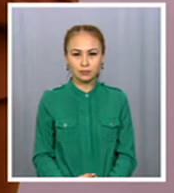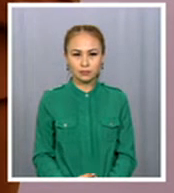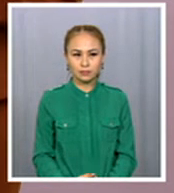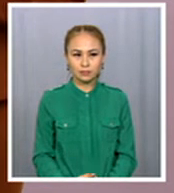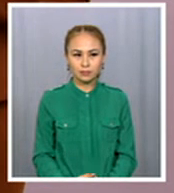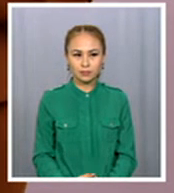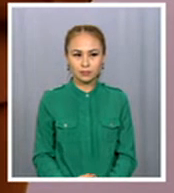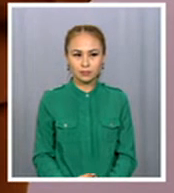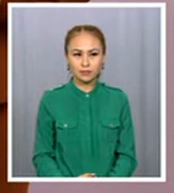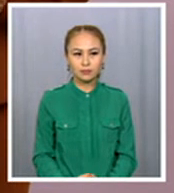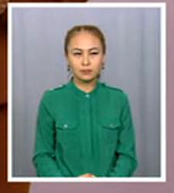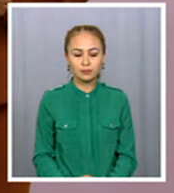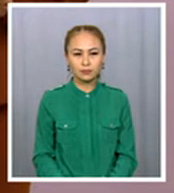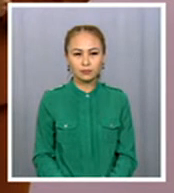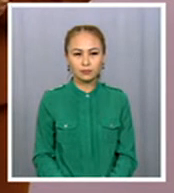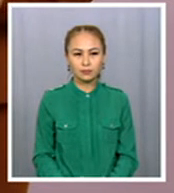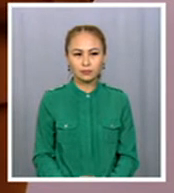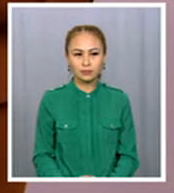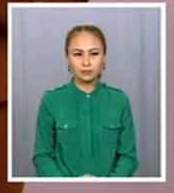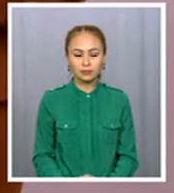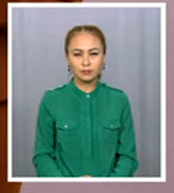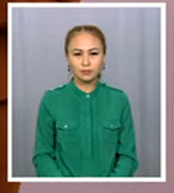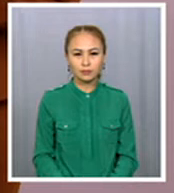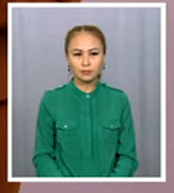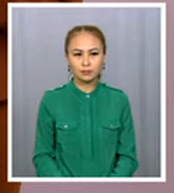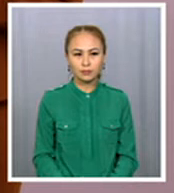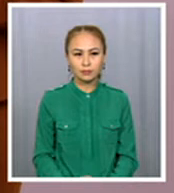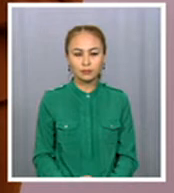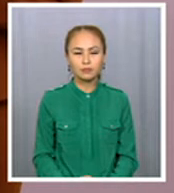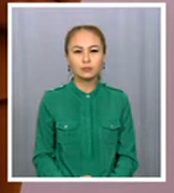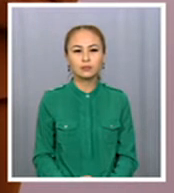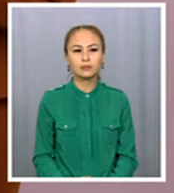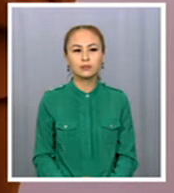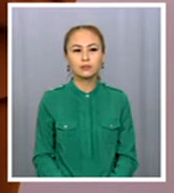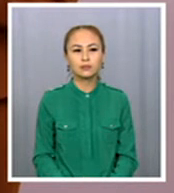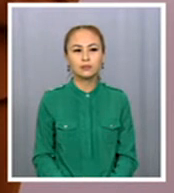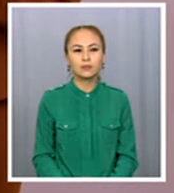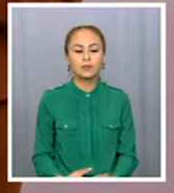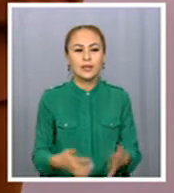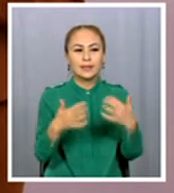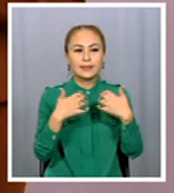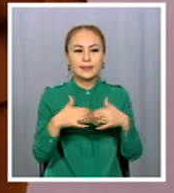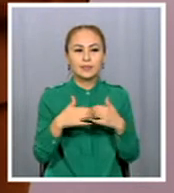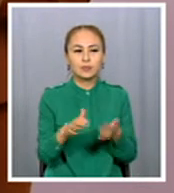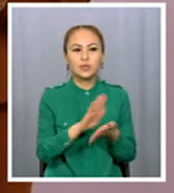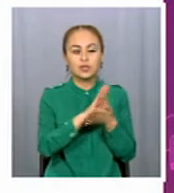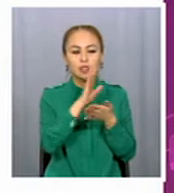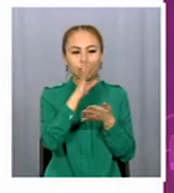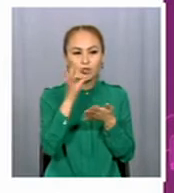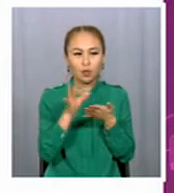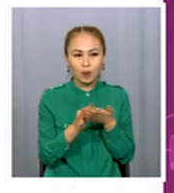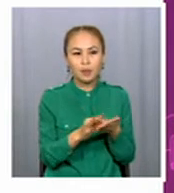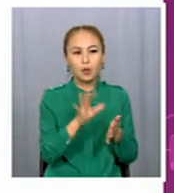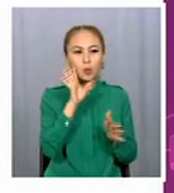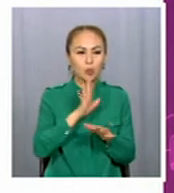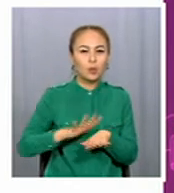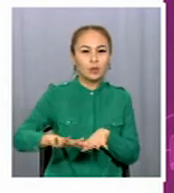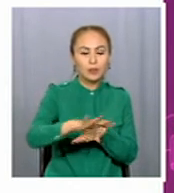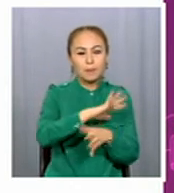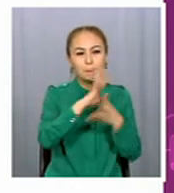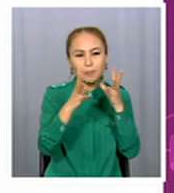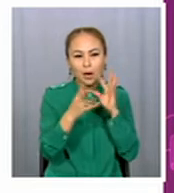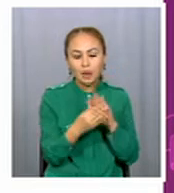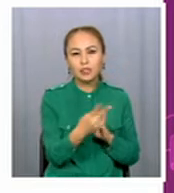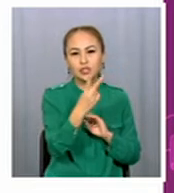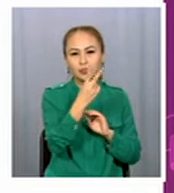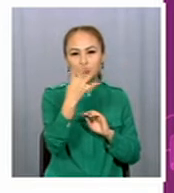мен 18 санының қосындысы 24-ке тең. Есептің жауабы көлде барлығы